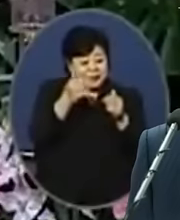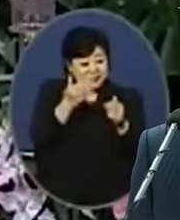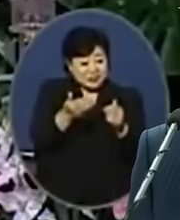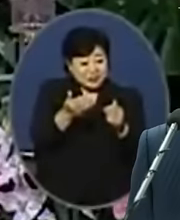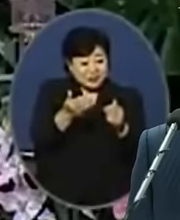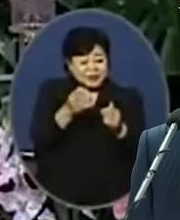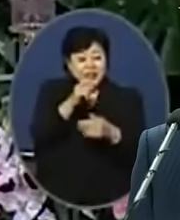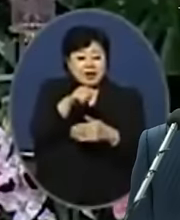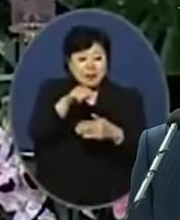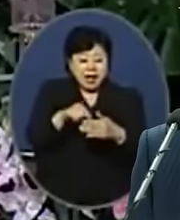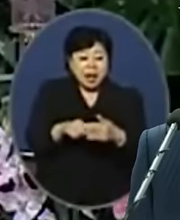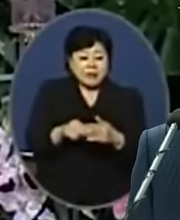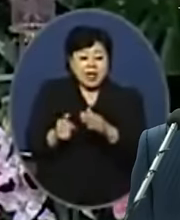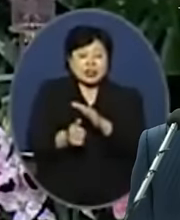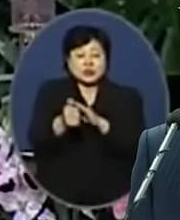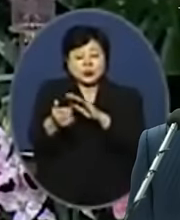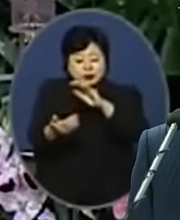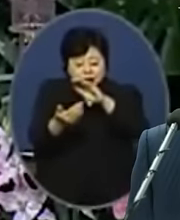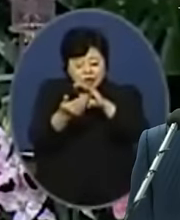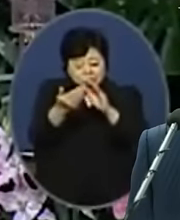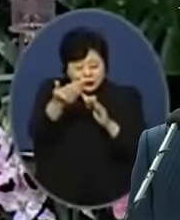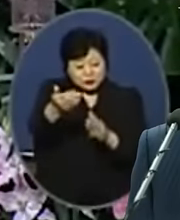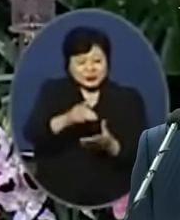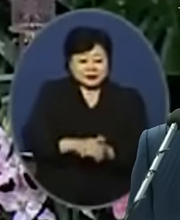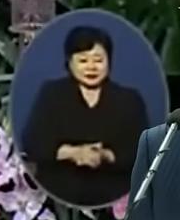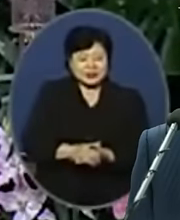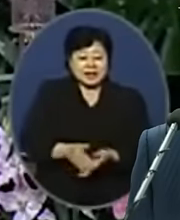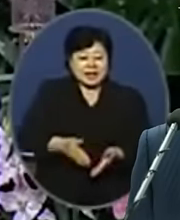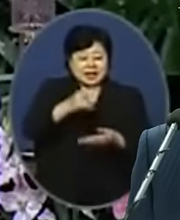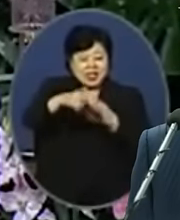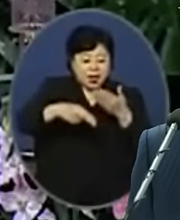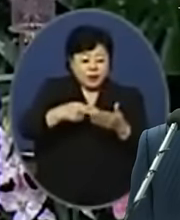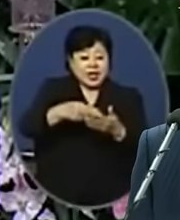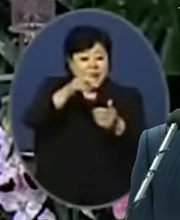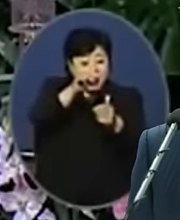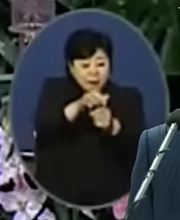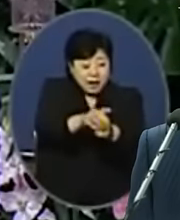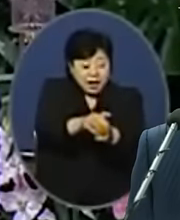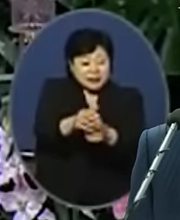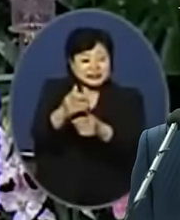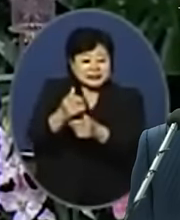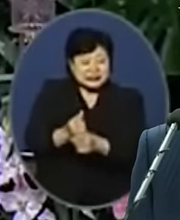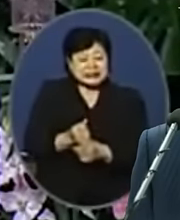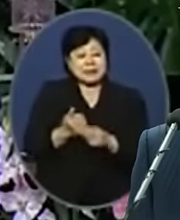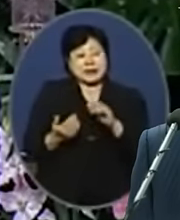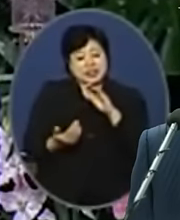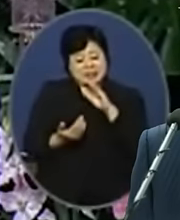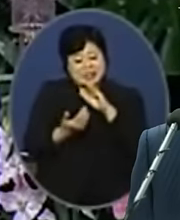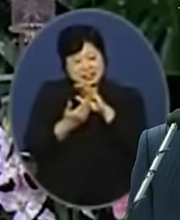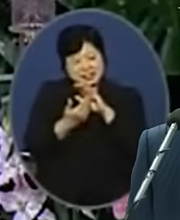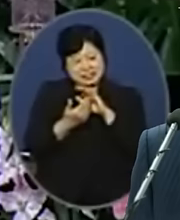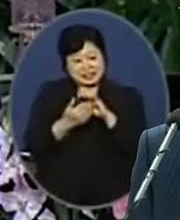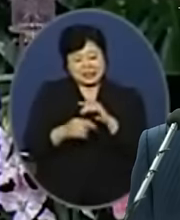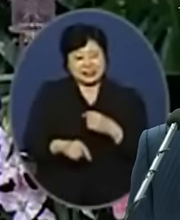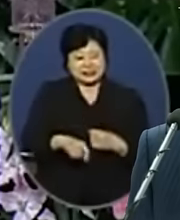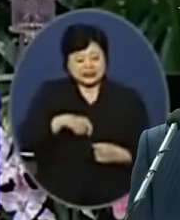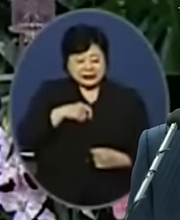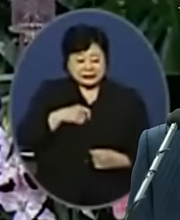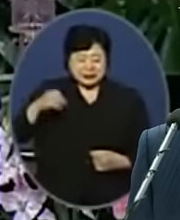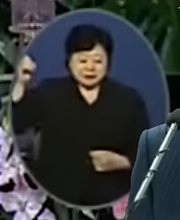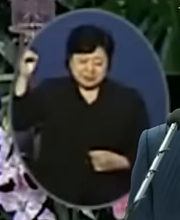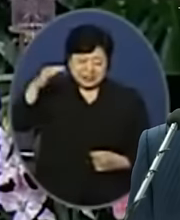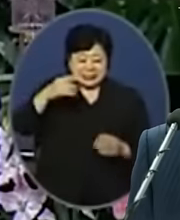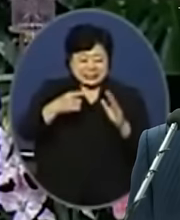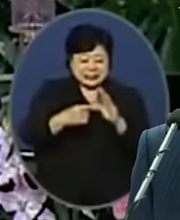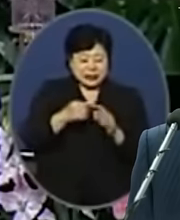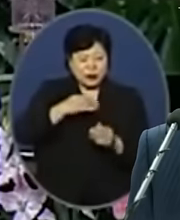하나님께서는 내 마음의 소원을 내게 이루어 주시려다. 내 길을 야훼께 맡기라. 그를 의지하면 그가 이루시고 내 의를 빛같이 나타내시며